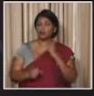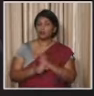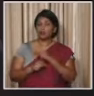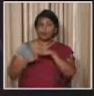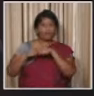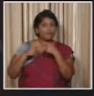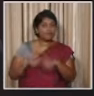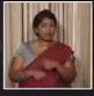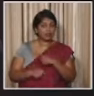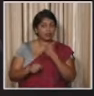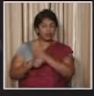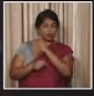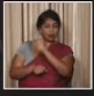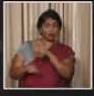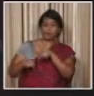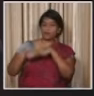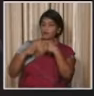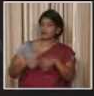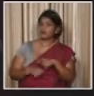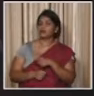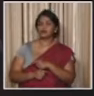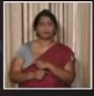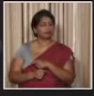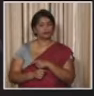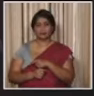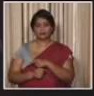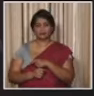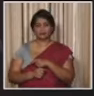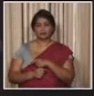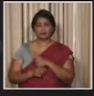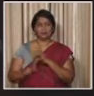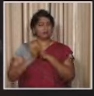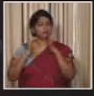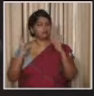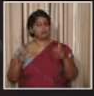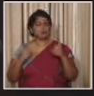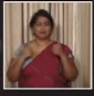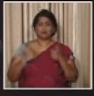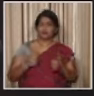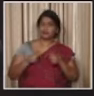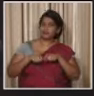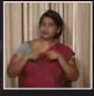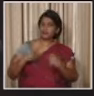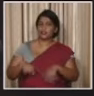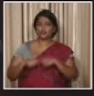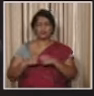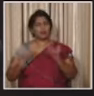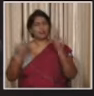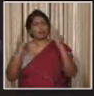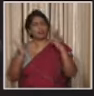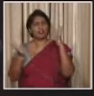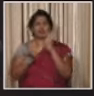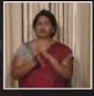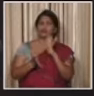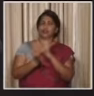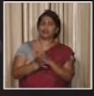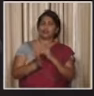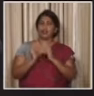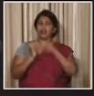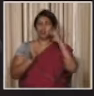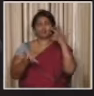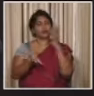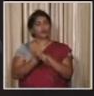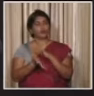dia tanggaru niyoja katana ayat itu mana uang. Bohong gajaran itu sidhenu. Nidaha susah, jati ke